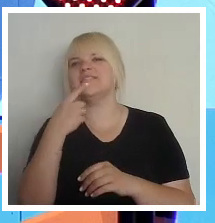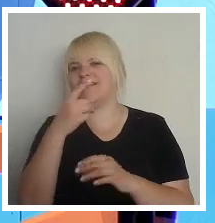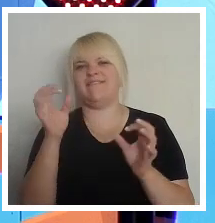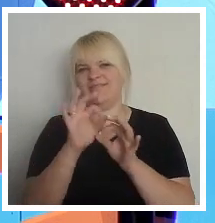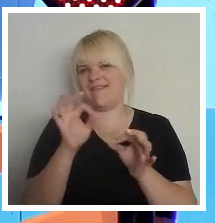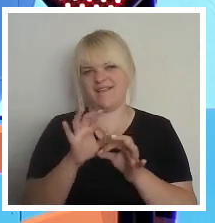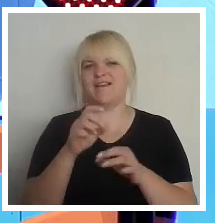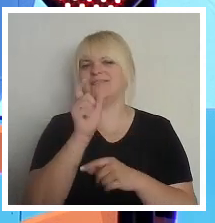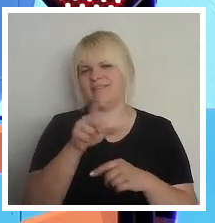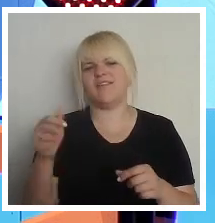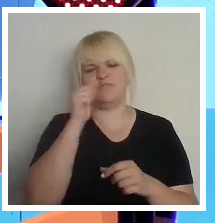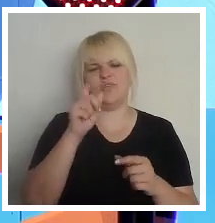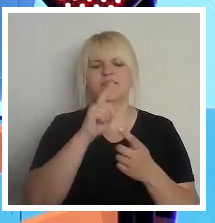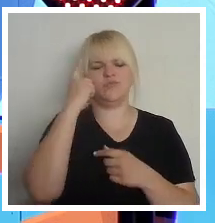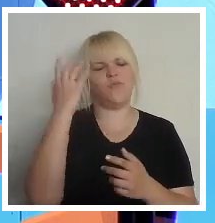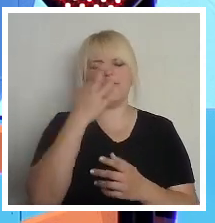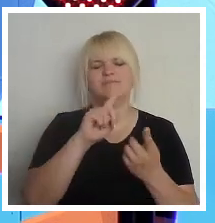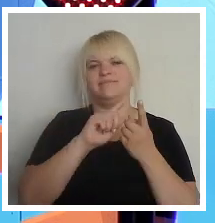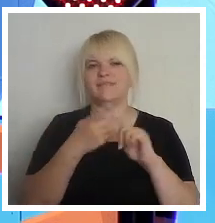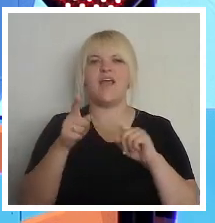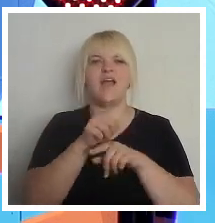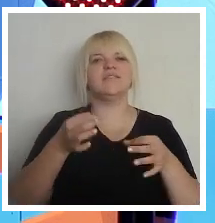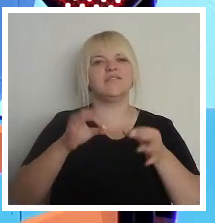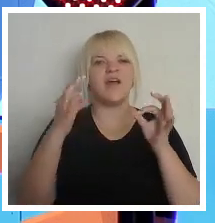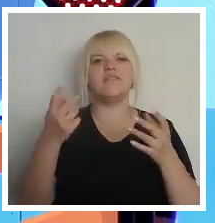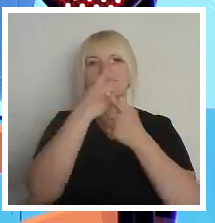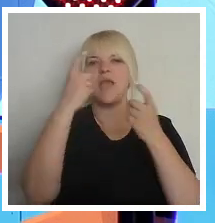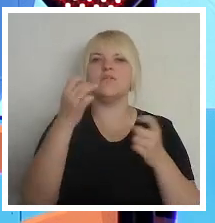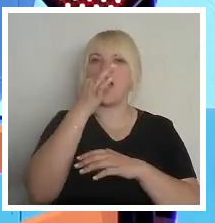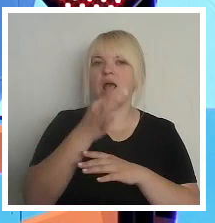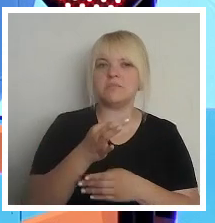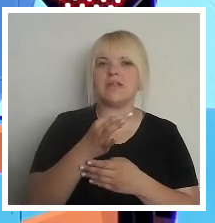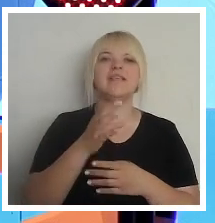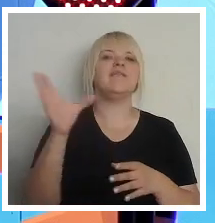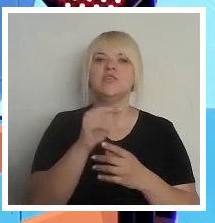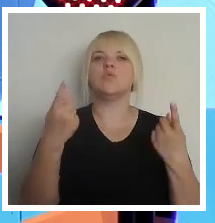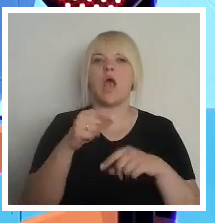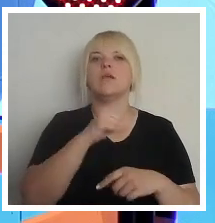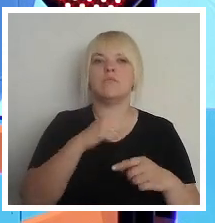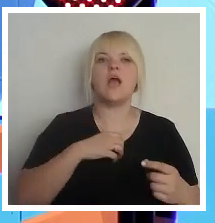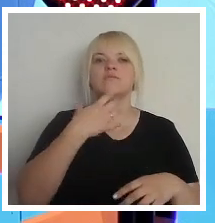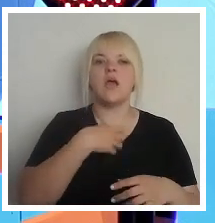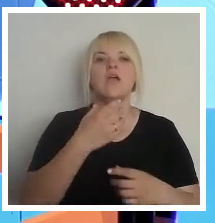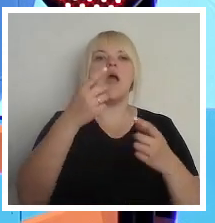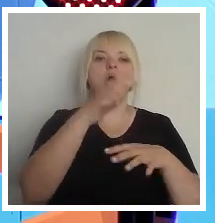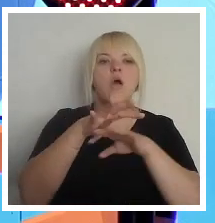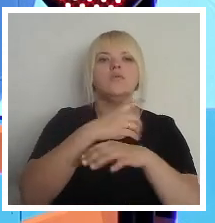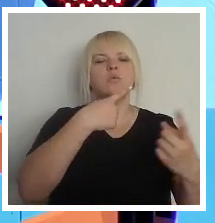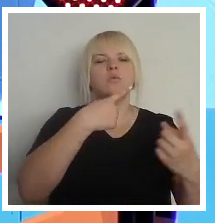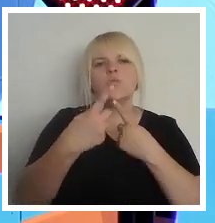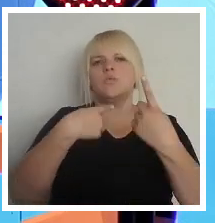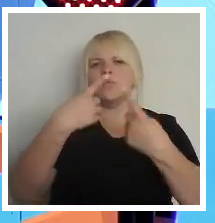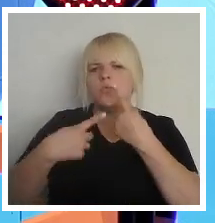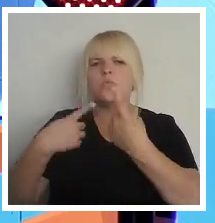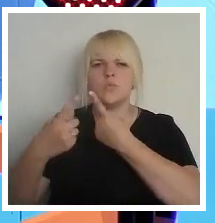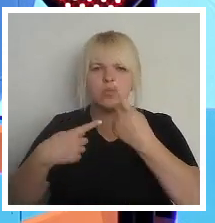domas un tas, kas ir svarīga, ir mediju atbildība, ir mums visu laiku pašiem ir jārunā ar šo auditoriju, mums viņi jāuzrunā un jāuzrunā